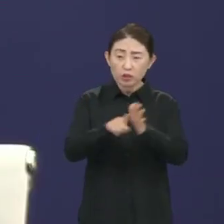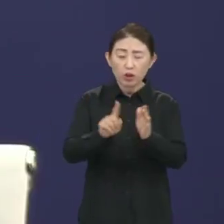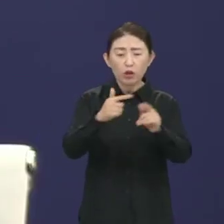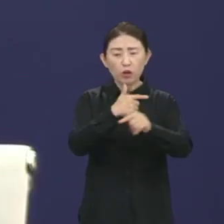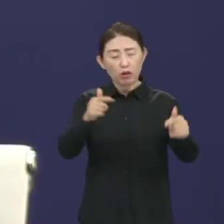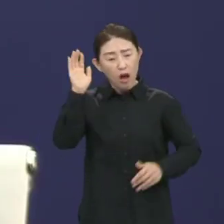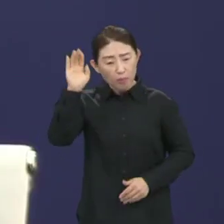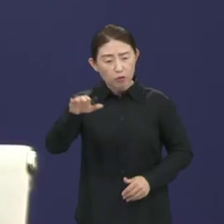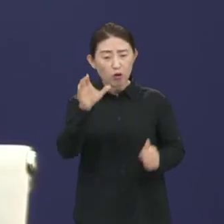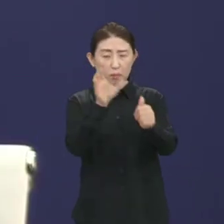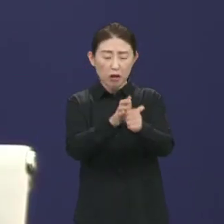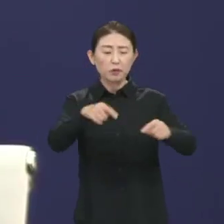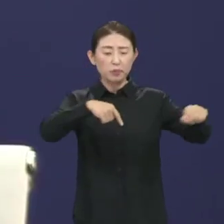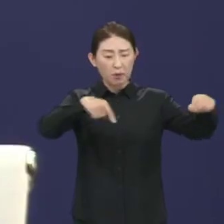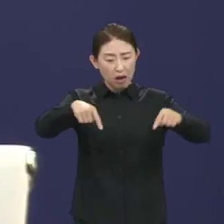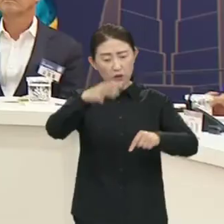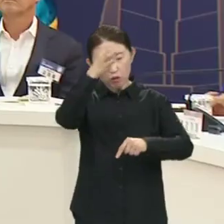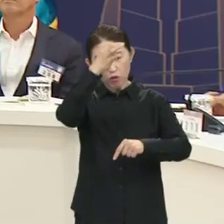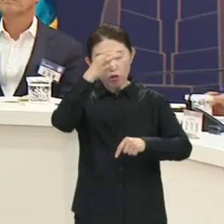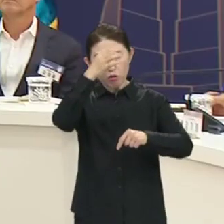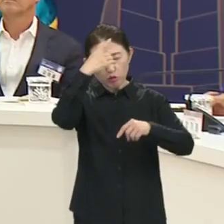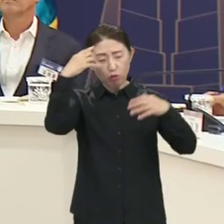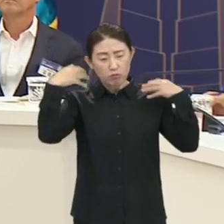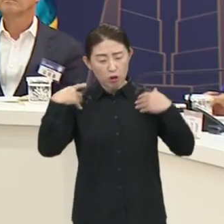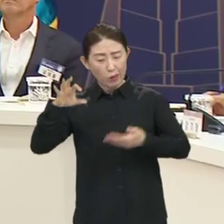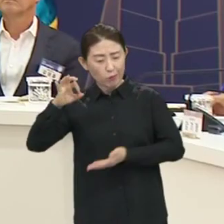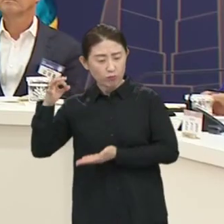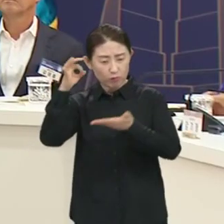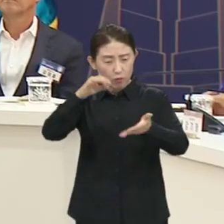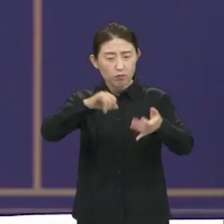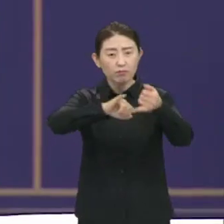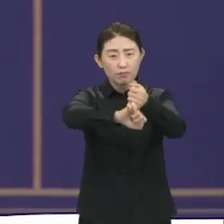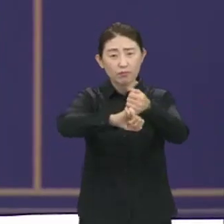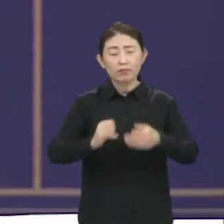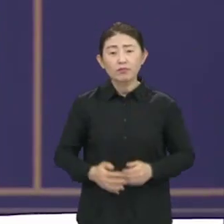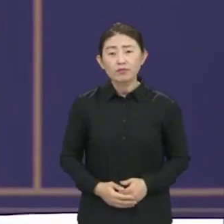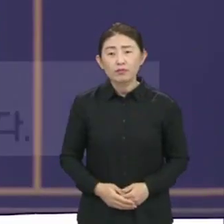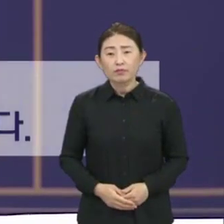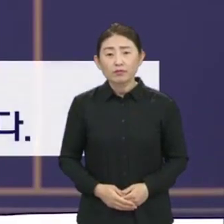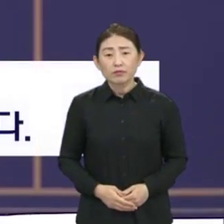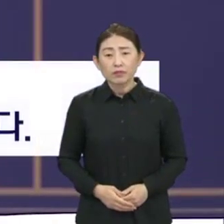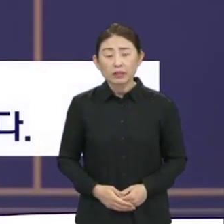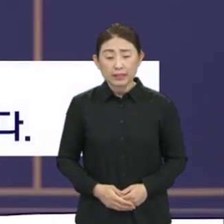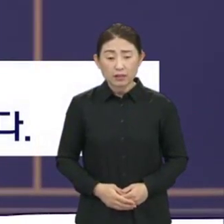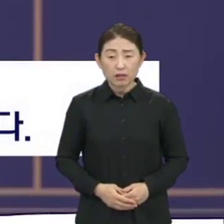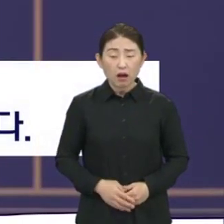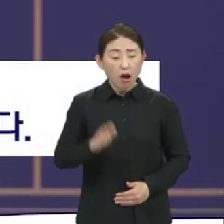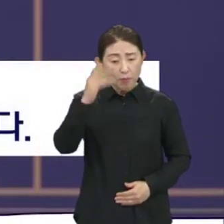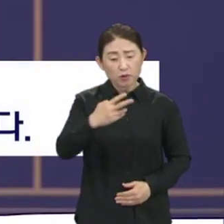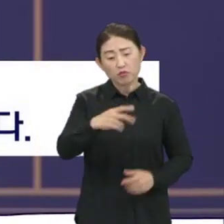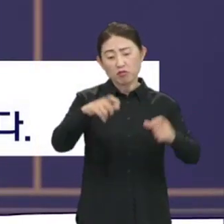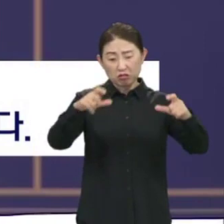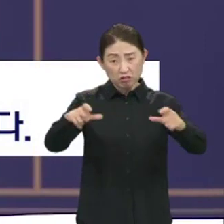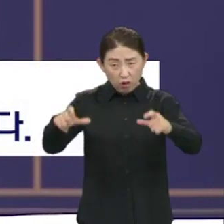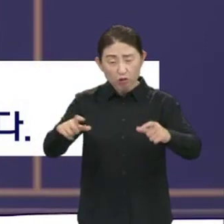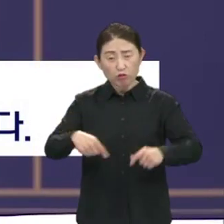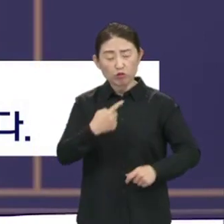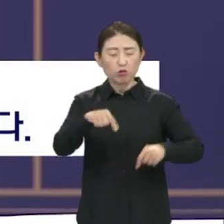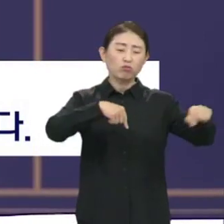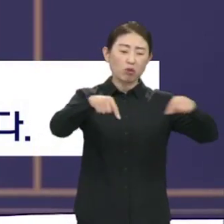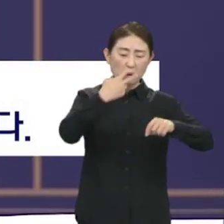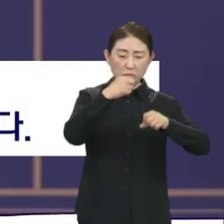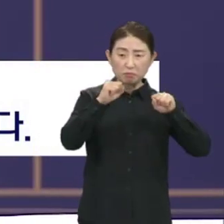권한과 재원이 필요할 것이라며 이에 대한 지원도 약속했습니다. 진정한 지방시대를 여는 것이